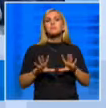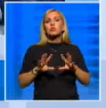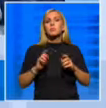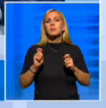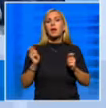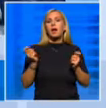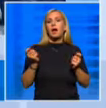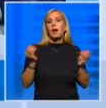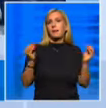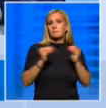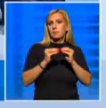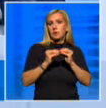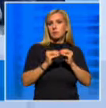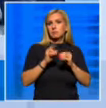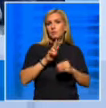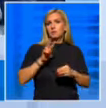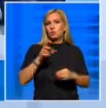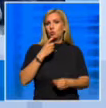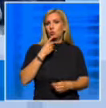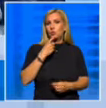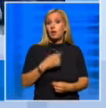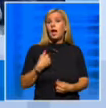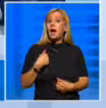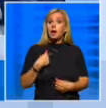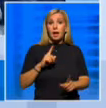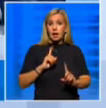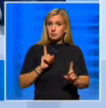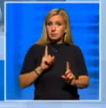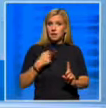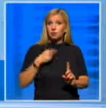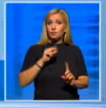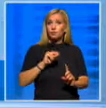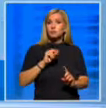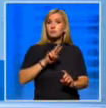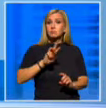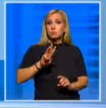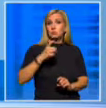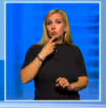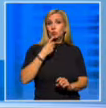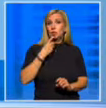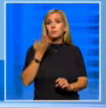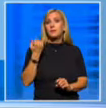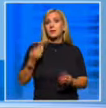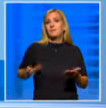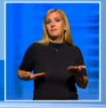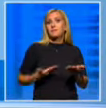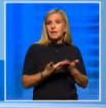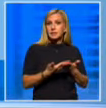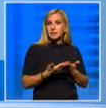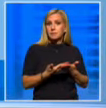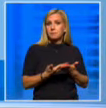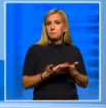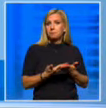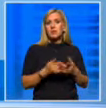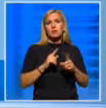април 22-та година. Аз говоря за 23-та година, когато те бяха внесени. Едните от тях не